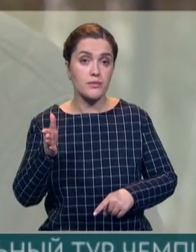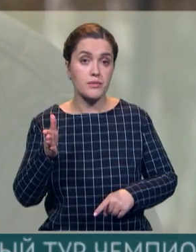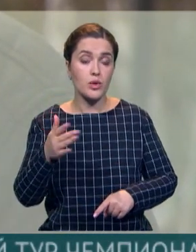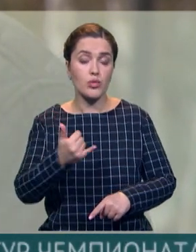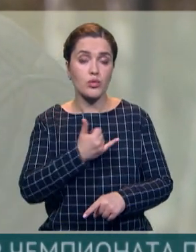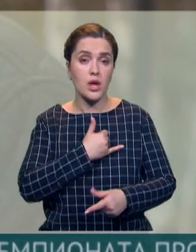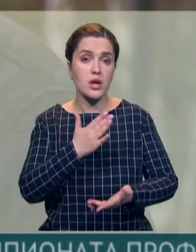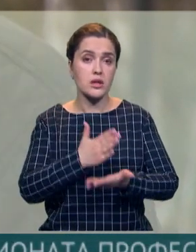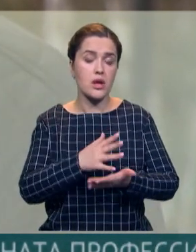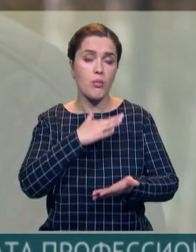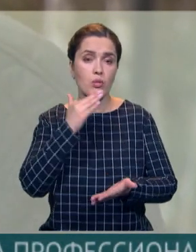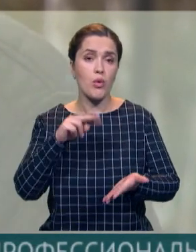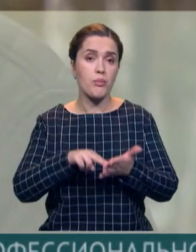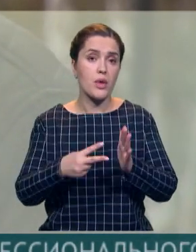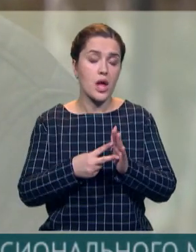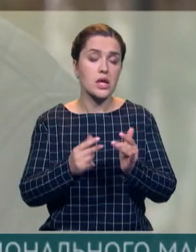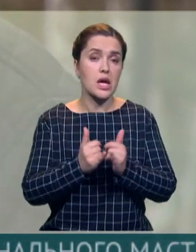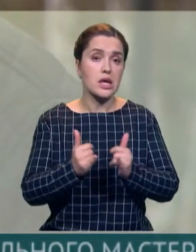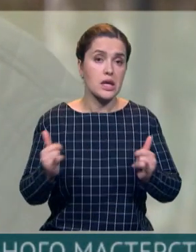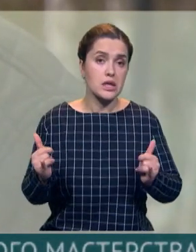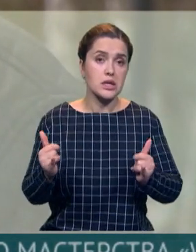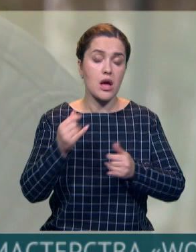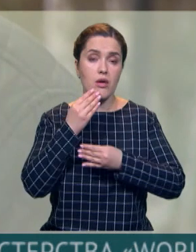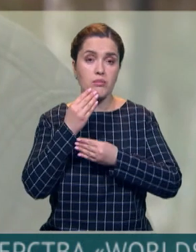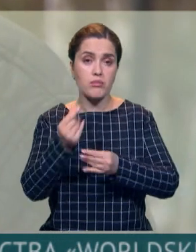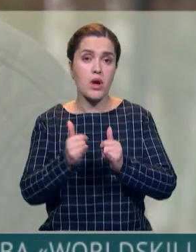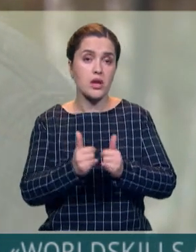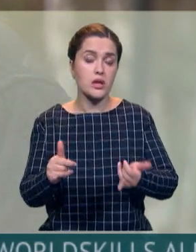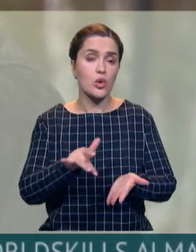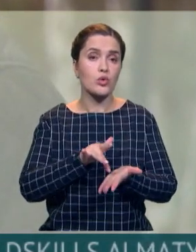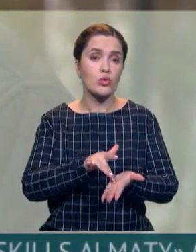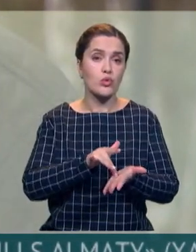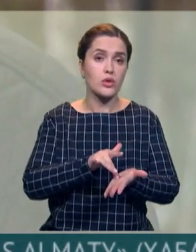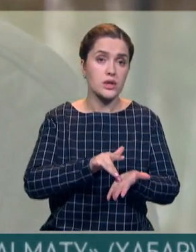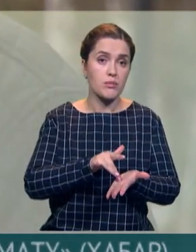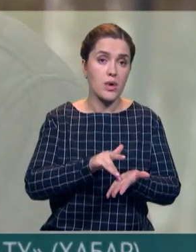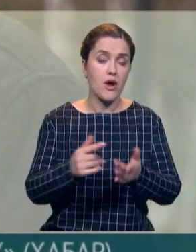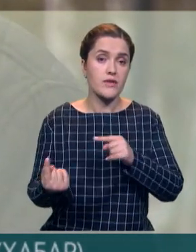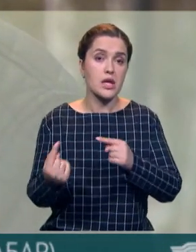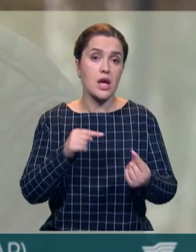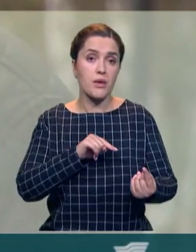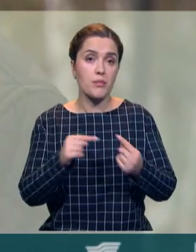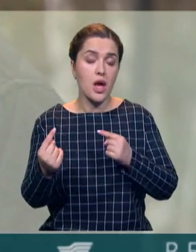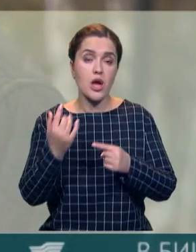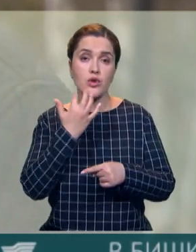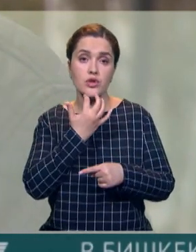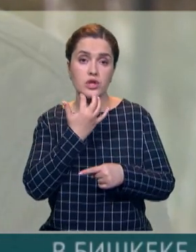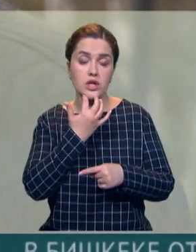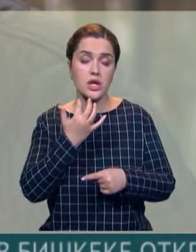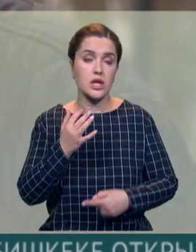Есть у нас планы развития, способствованию развития туризма такого взаимного, знаете, с Ингушетией, с